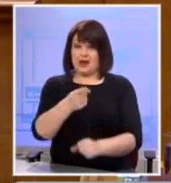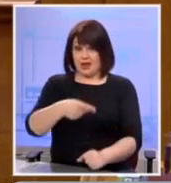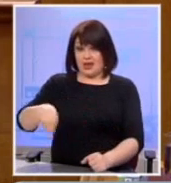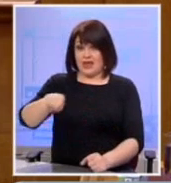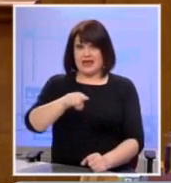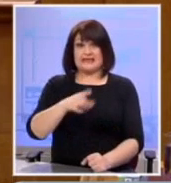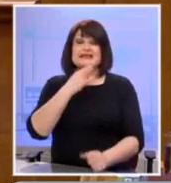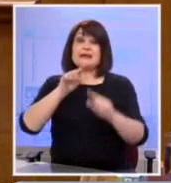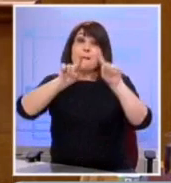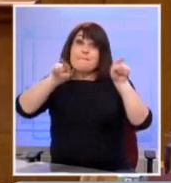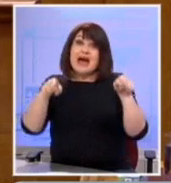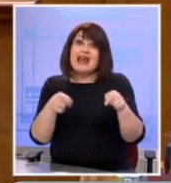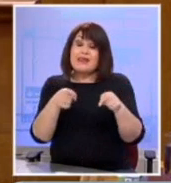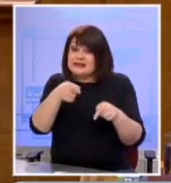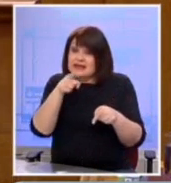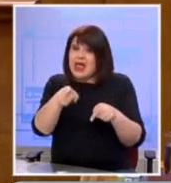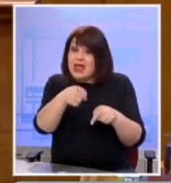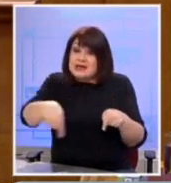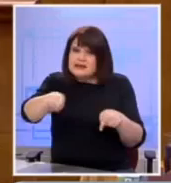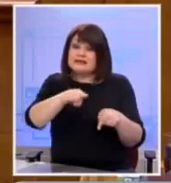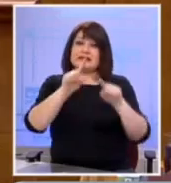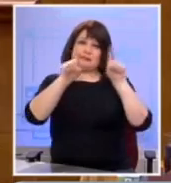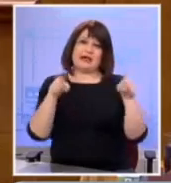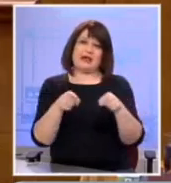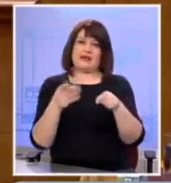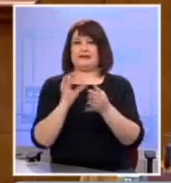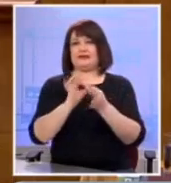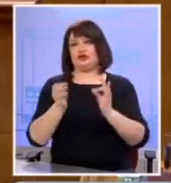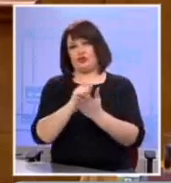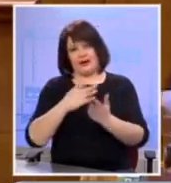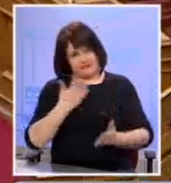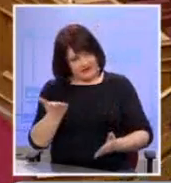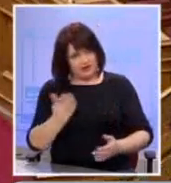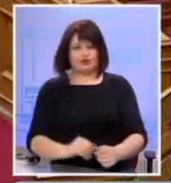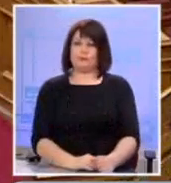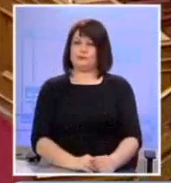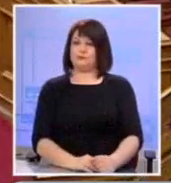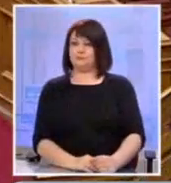μια παρένθεση. Εσείς θα είστε παρένθεση στην πρόσφατη ιστορία. Ευχαριστώ.